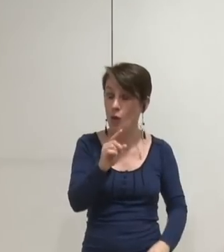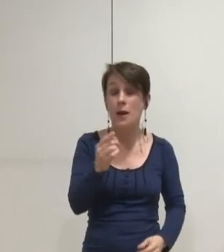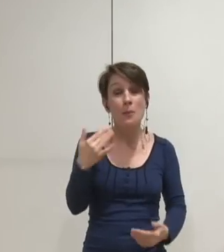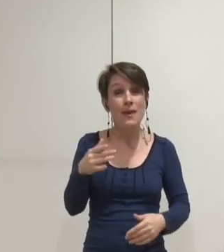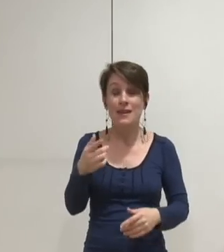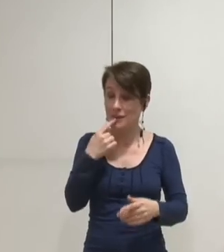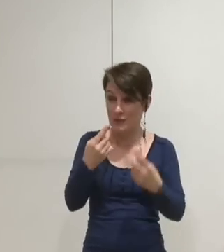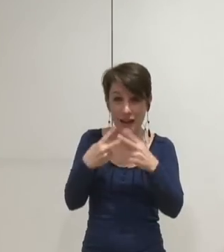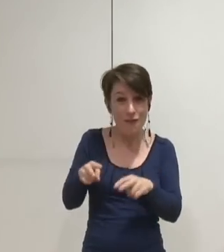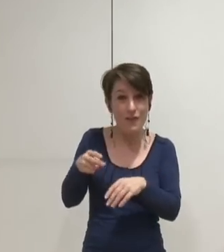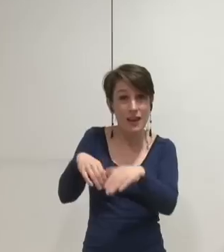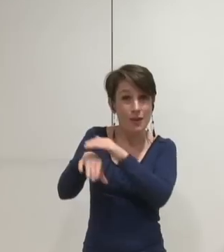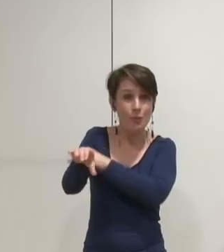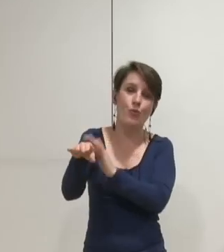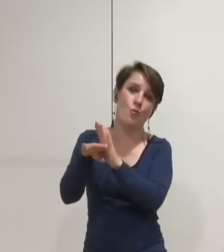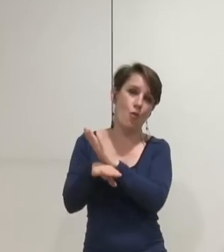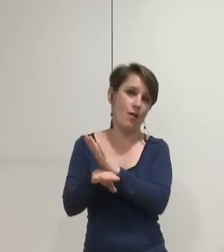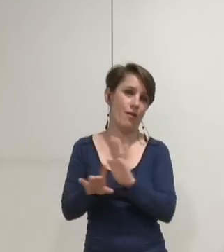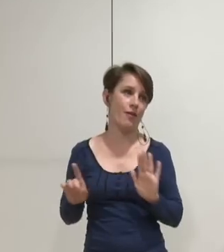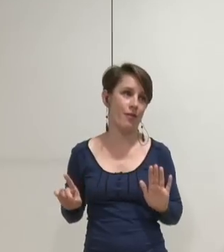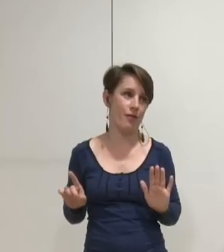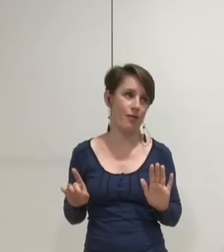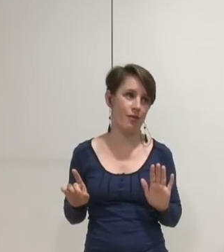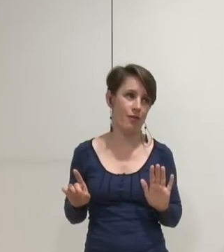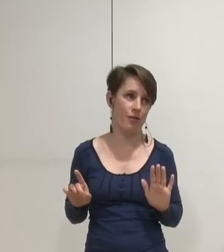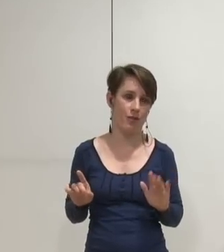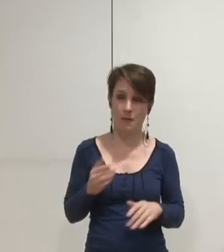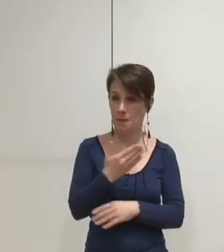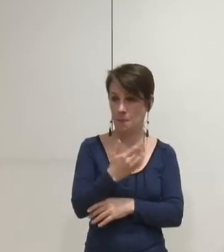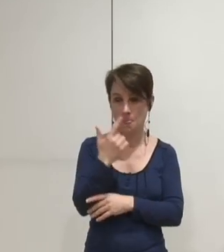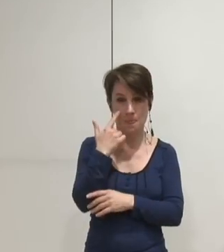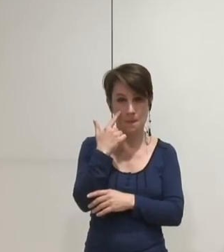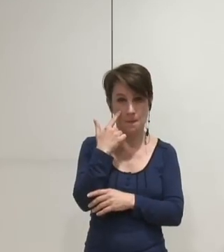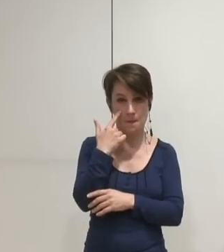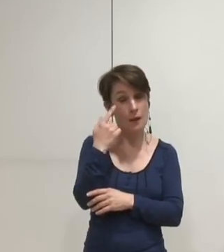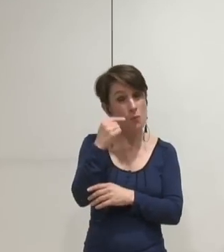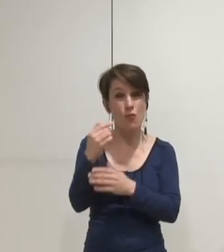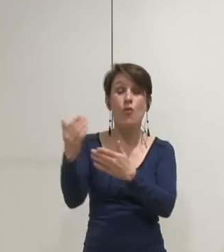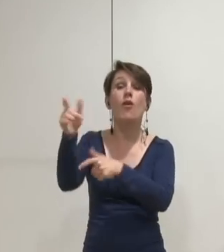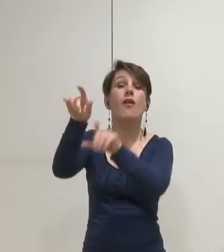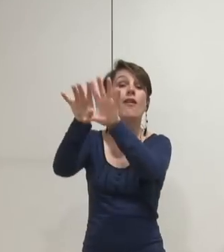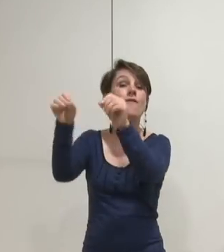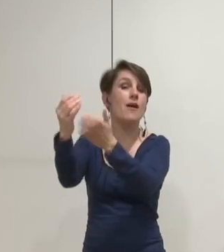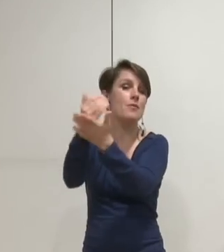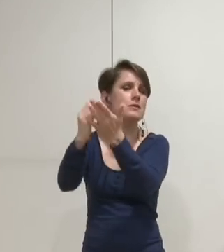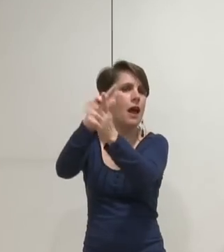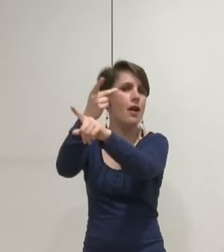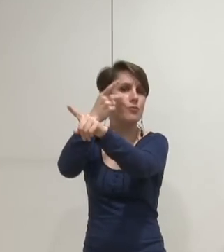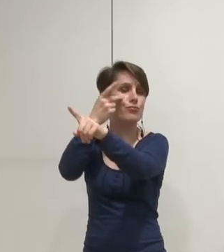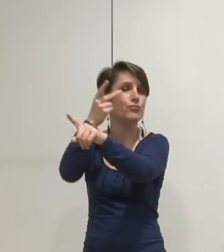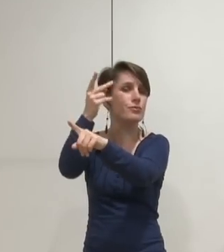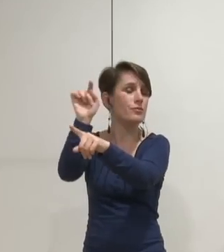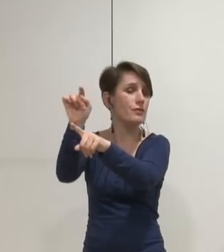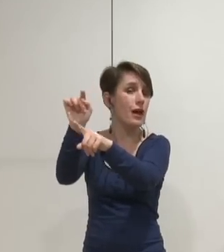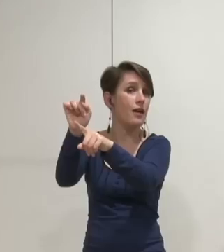la contribution de la ville comme vous le voyez ici que même pour les les plus hauts revenus vous avez 3 plus de 3